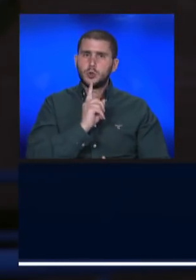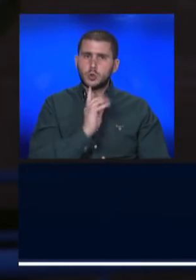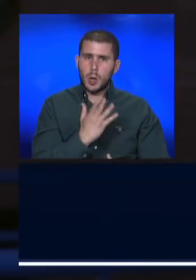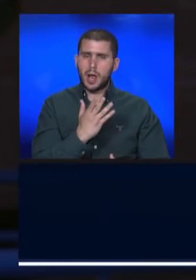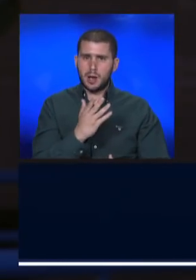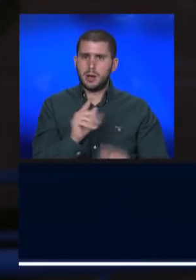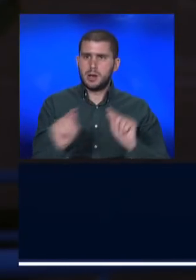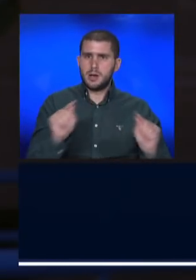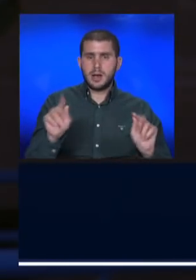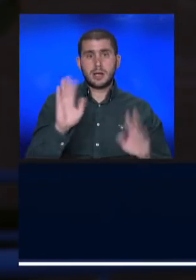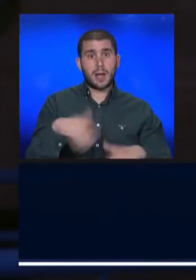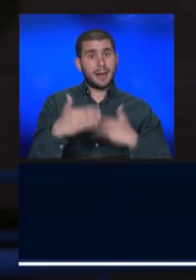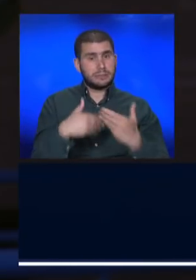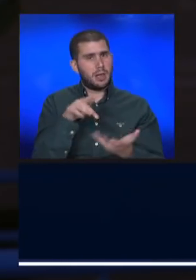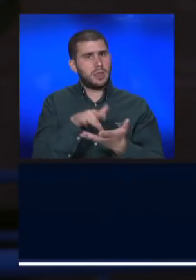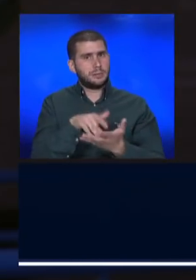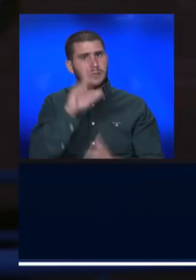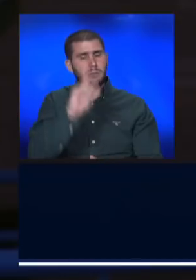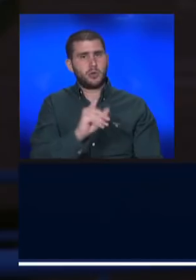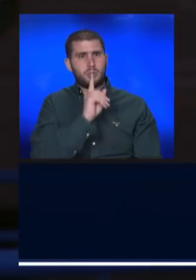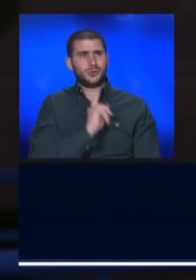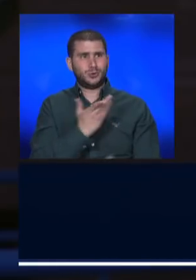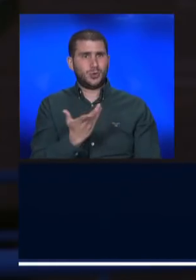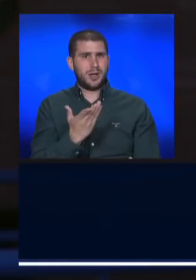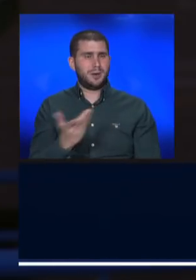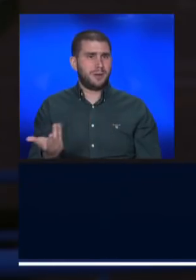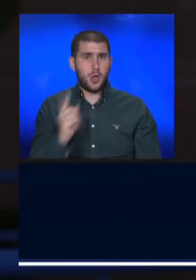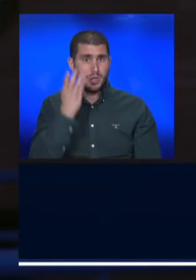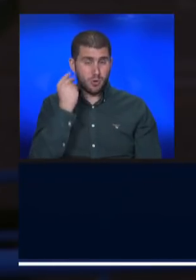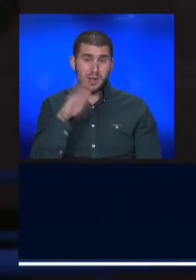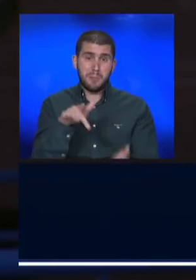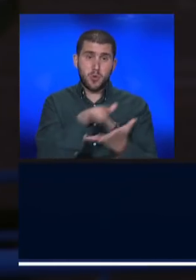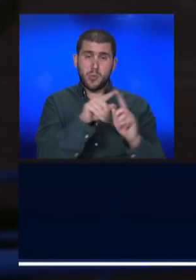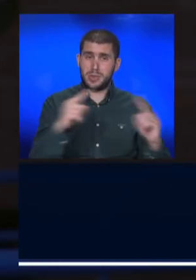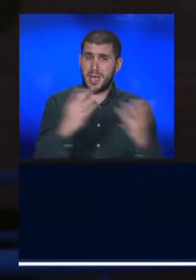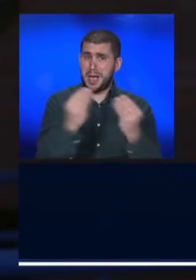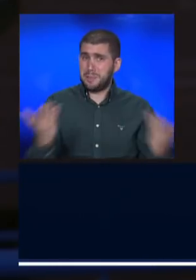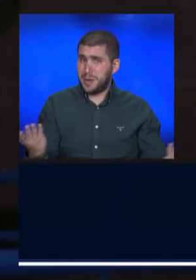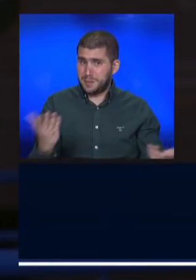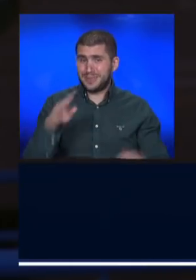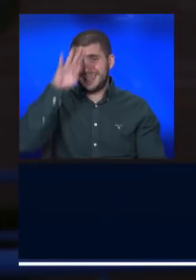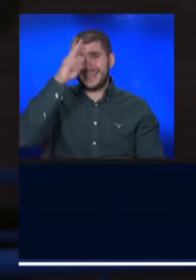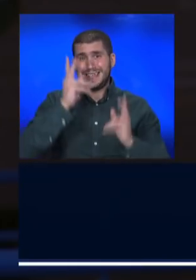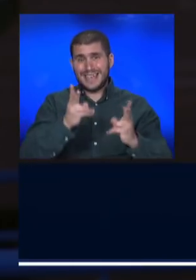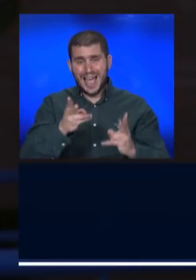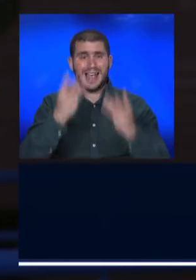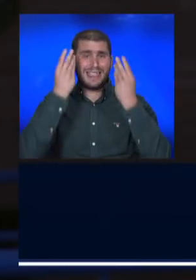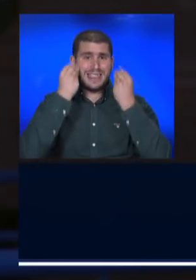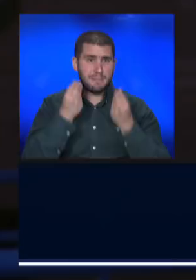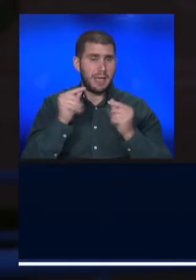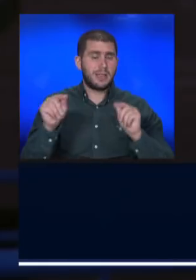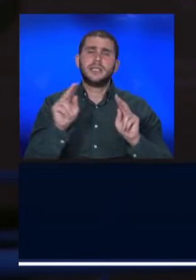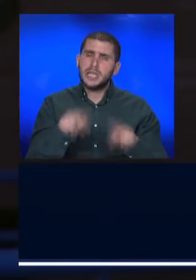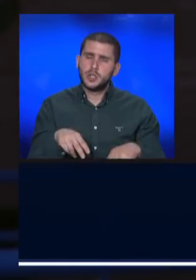חיזבאללה נמצא בדרום סוריה, בל נשכח. כן. וגם במקומות אחרים, אתה יודע, בעיראק, בתימן. כלומר, יש פה קלפי